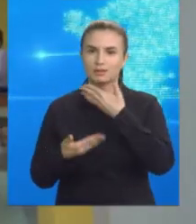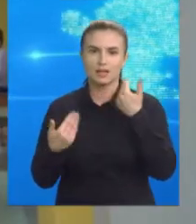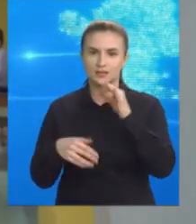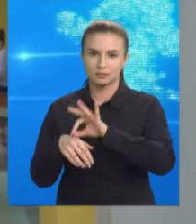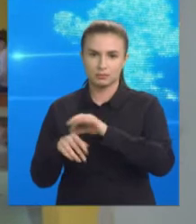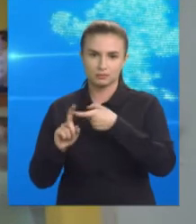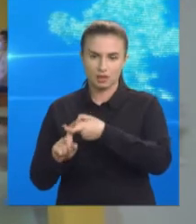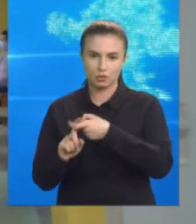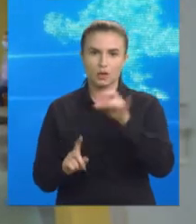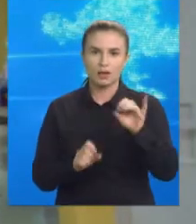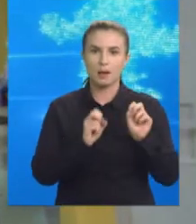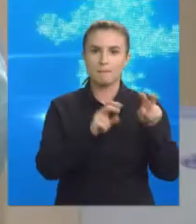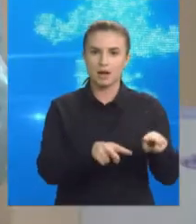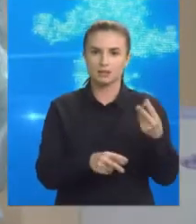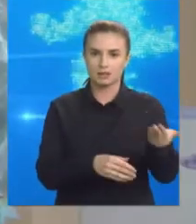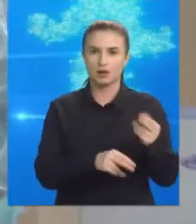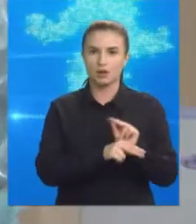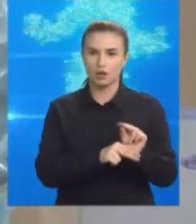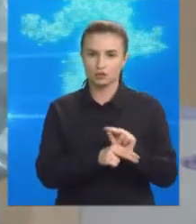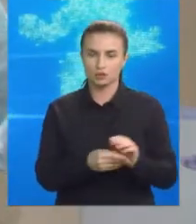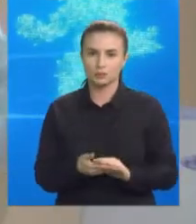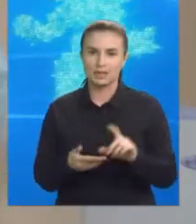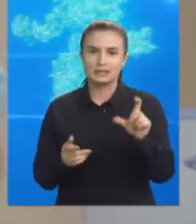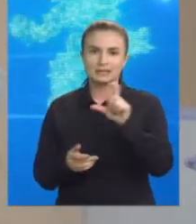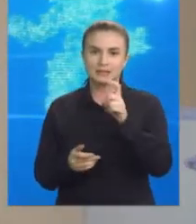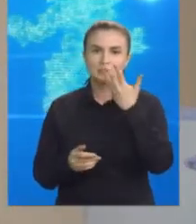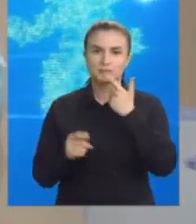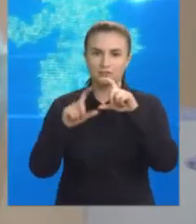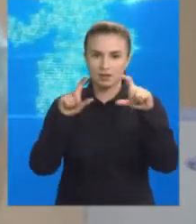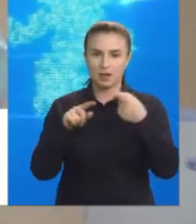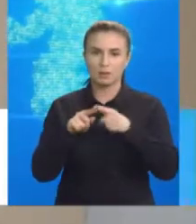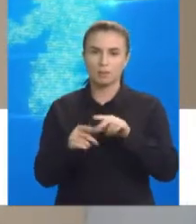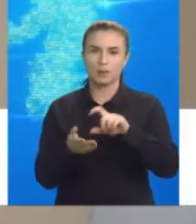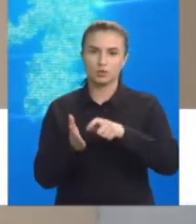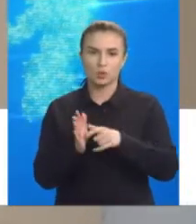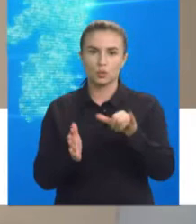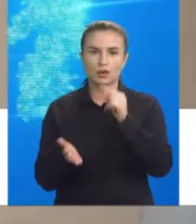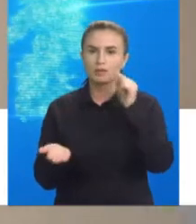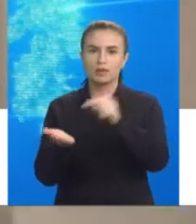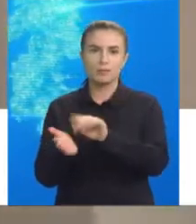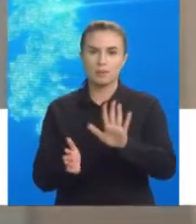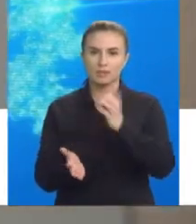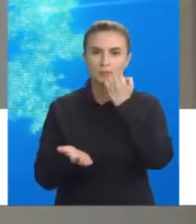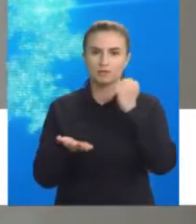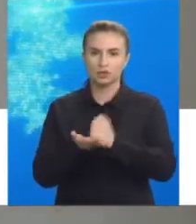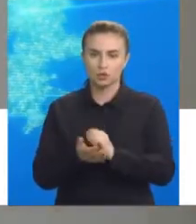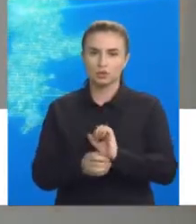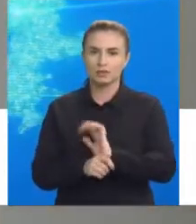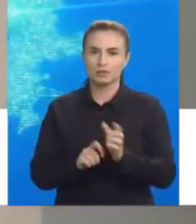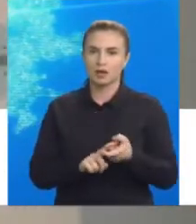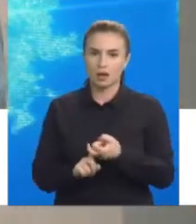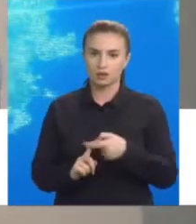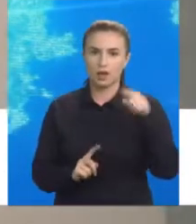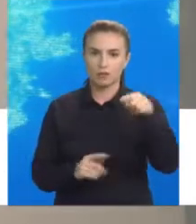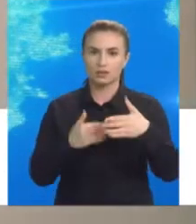и опасную, где их лечат. Синим цветом обозначены помещения, куда не попадают пациенты с подтвержденным диагнозом. А вот уже за этой